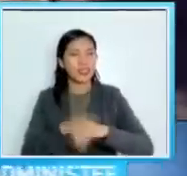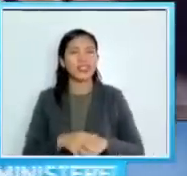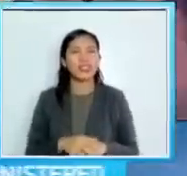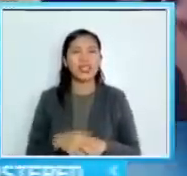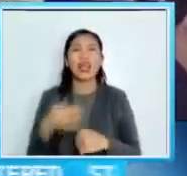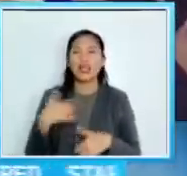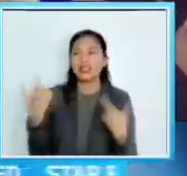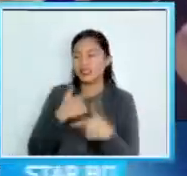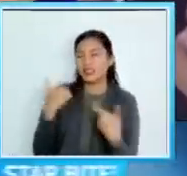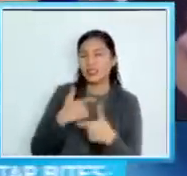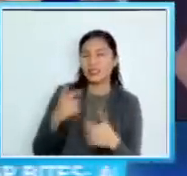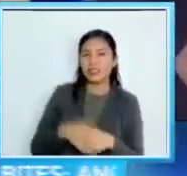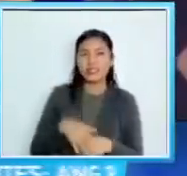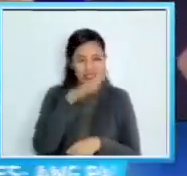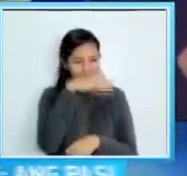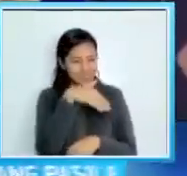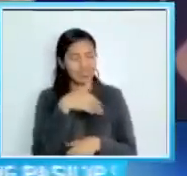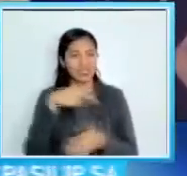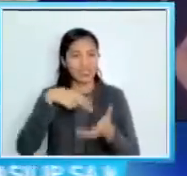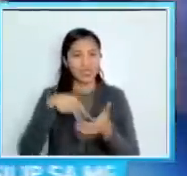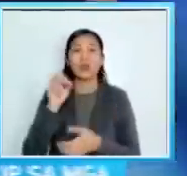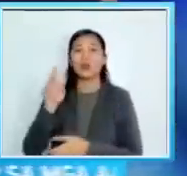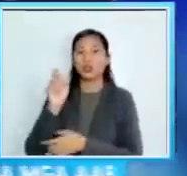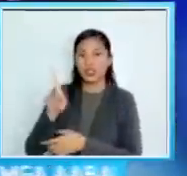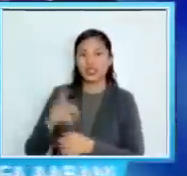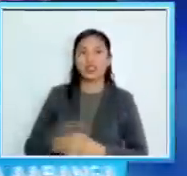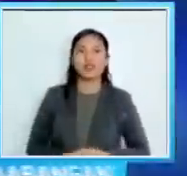niya, let's dance. Sabi ko, okay, let's dance na sabay-sabay tayo.